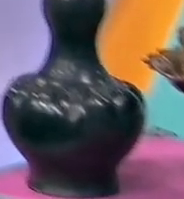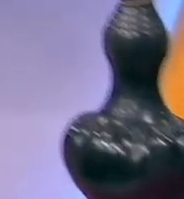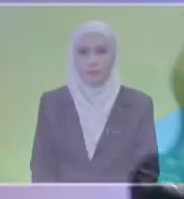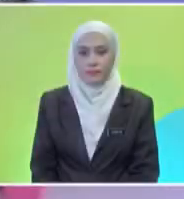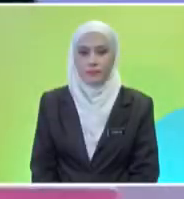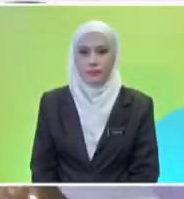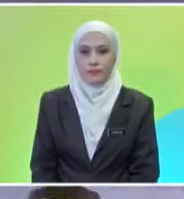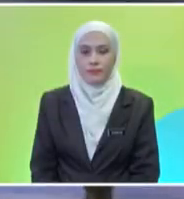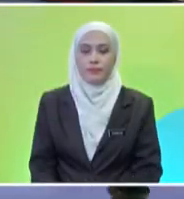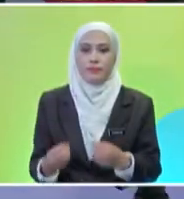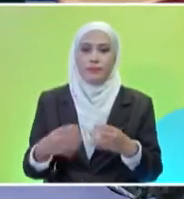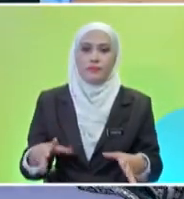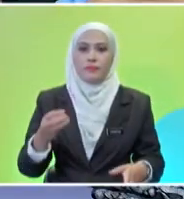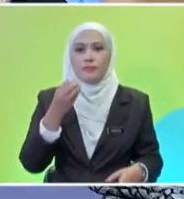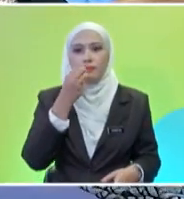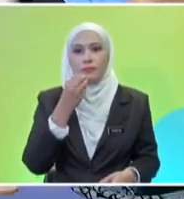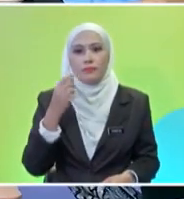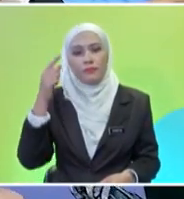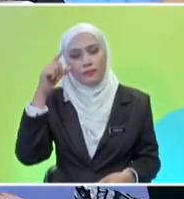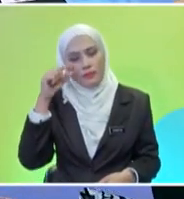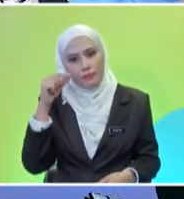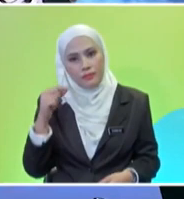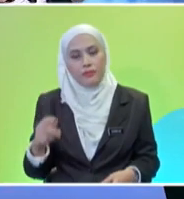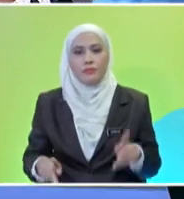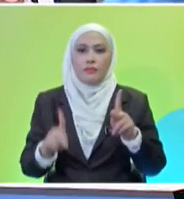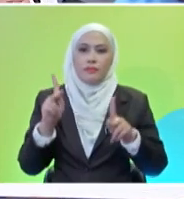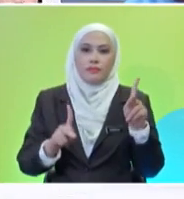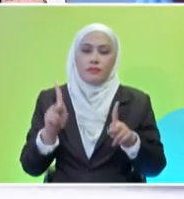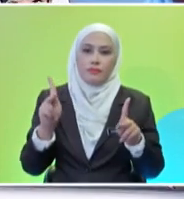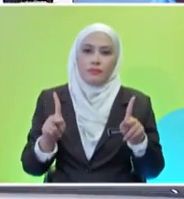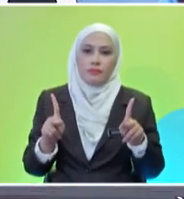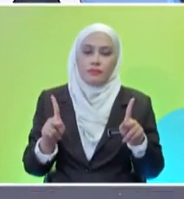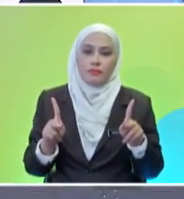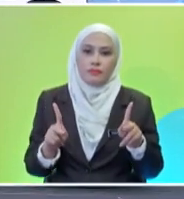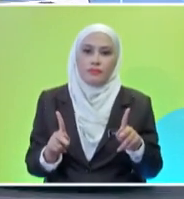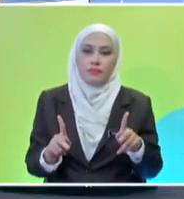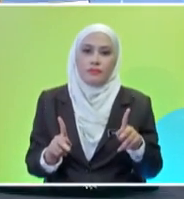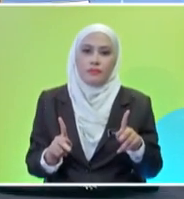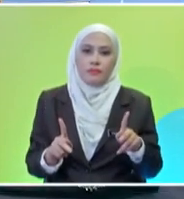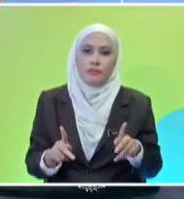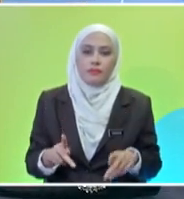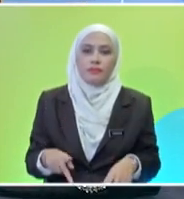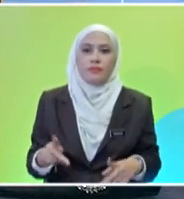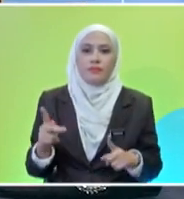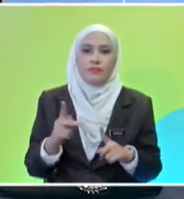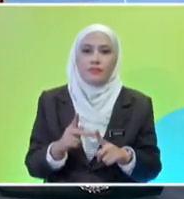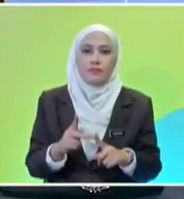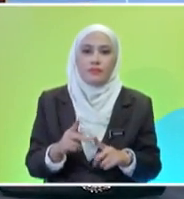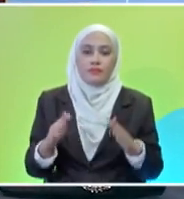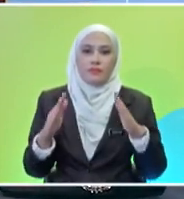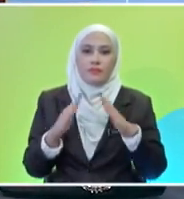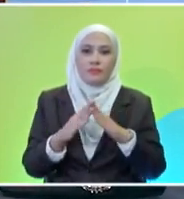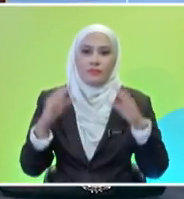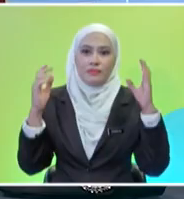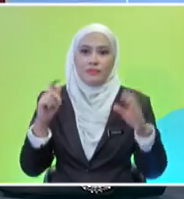selepas makan mata kuyup naik kereta memandu ke rumah kita hari ini kita belajar bahasa